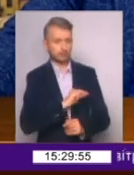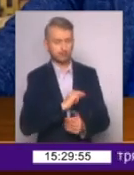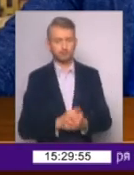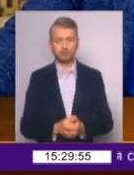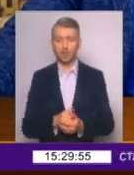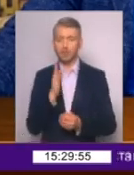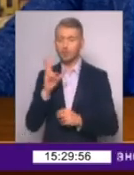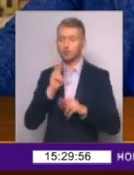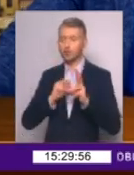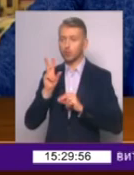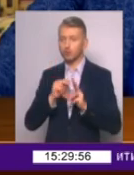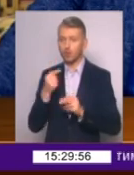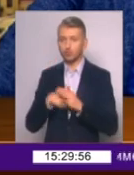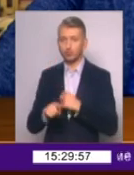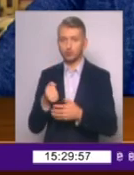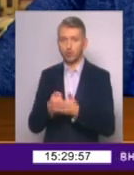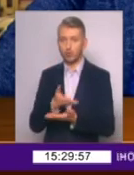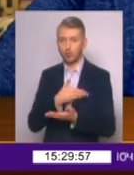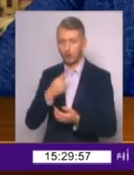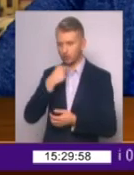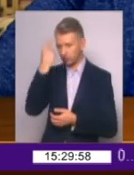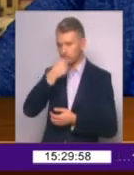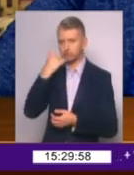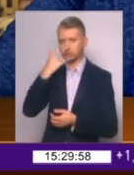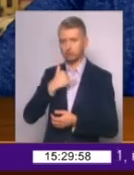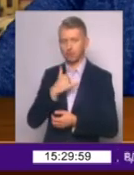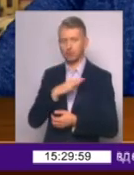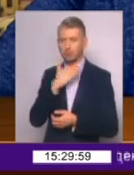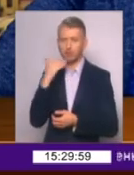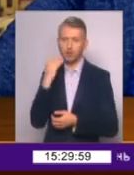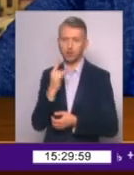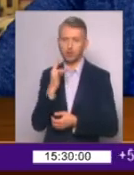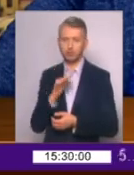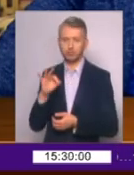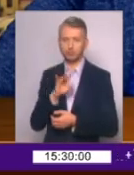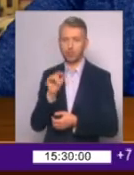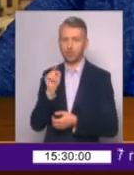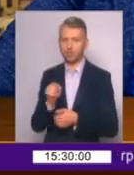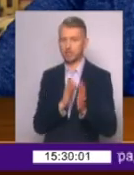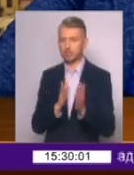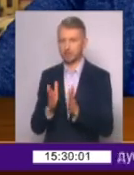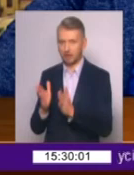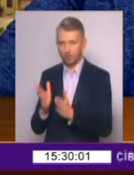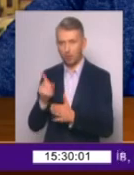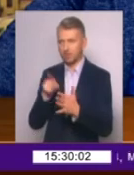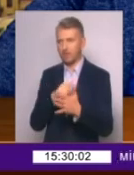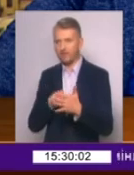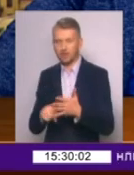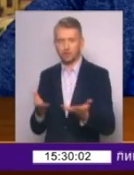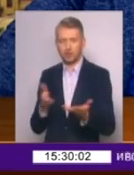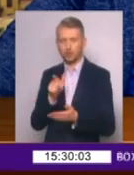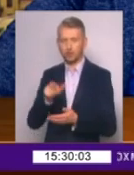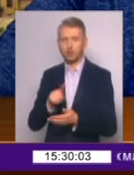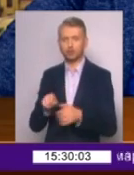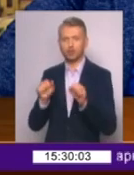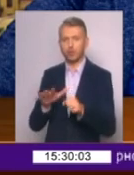будемо сподіватися, тому що до нас особисто навіть в ефір телефонували неодноразово з приводу цієї системи, і не вірилось якось людям, що